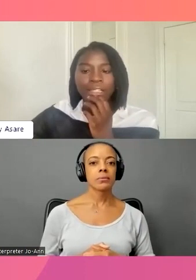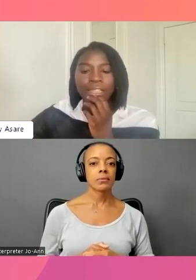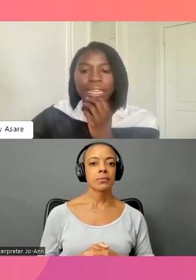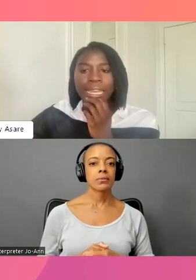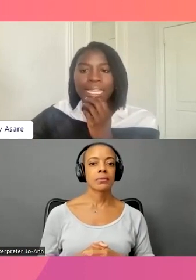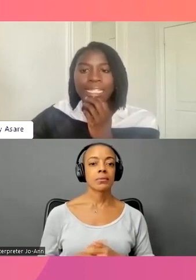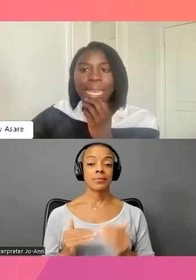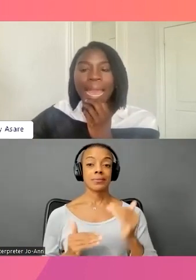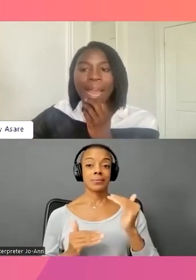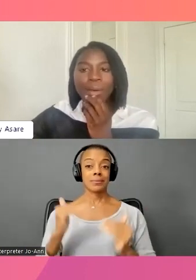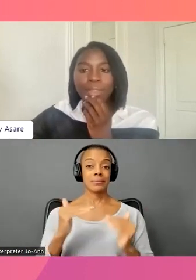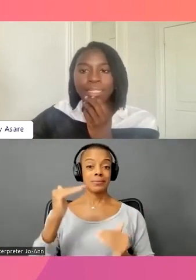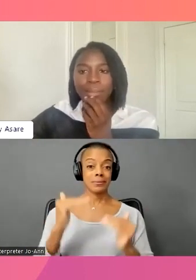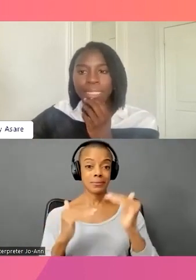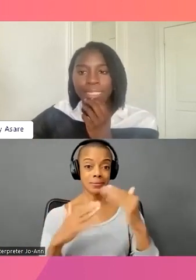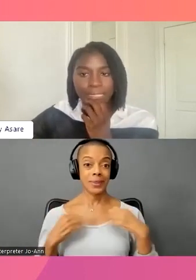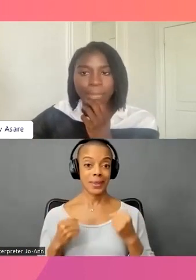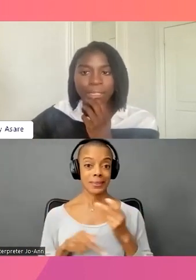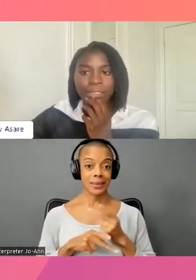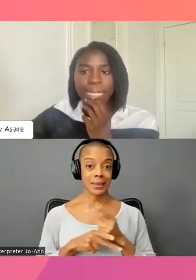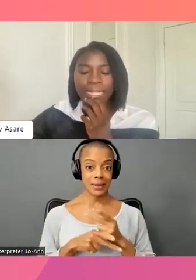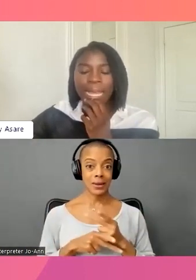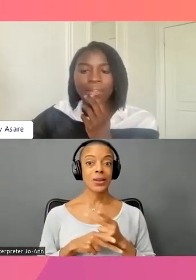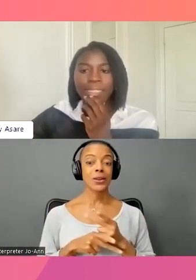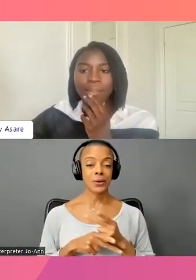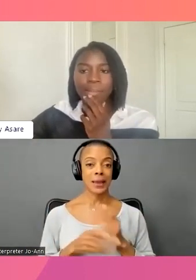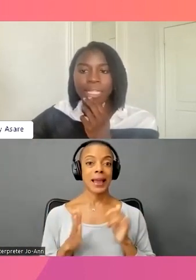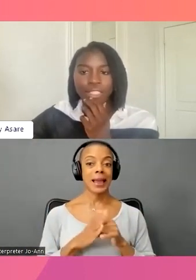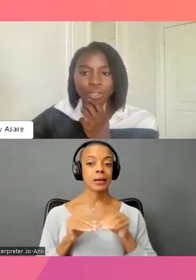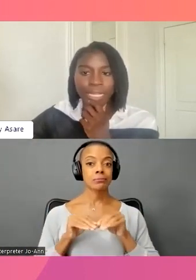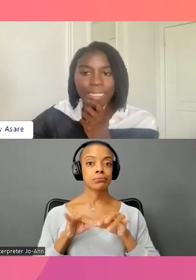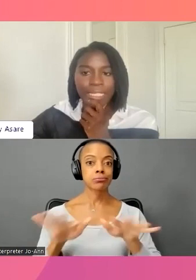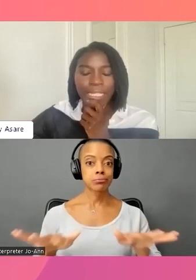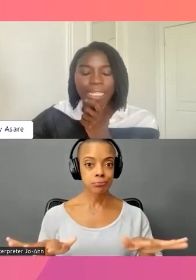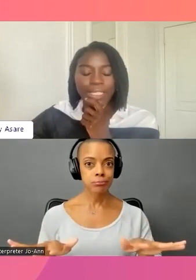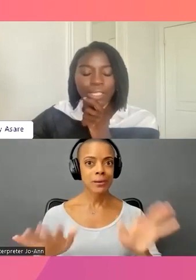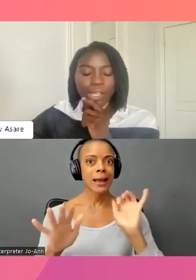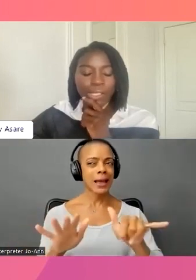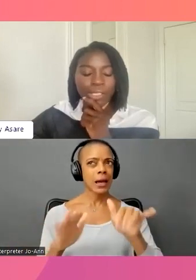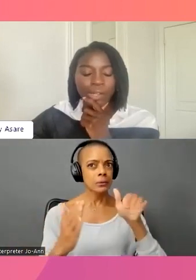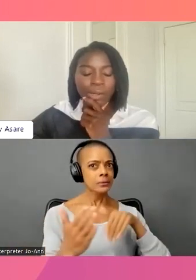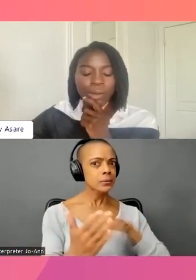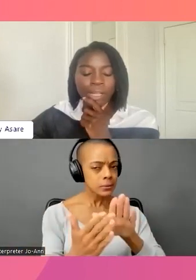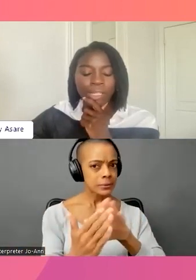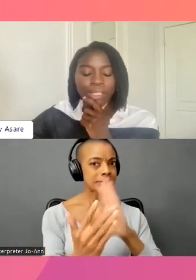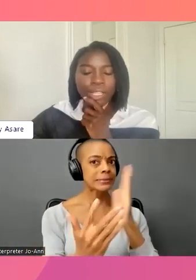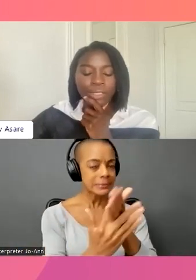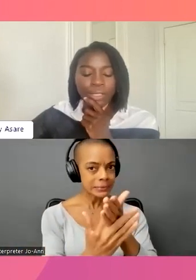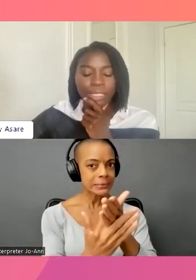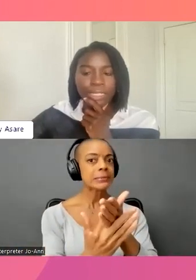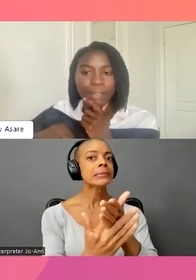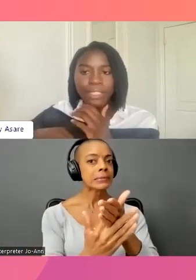Donc, quand on se penche sur les disparités dans les soins de santé, il faut voir comment démystifier le tout et